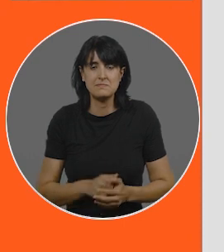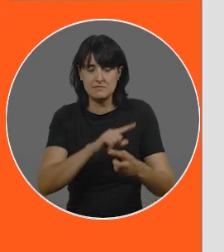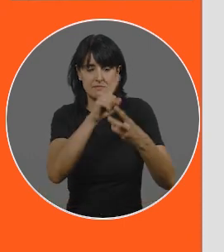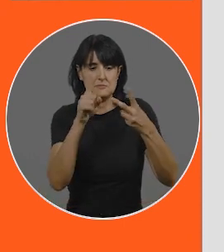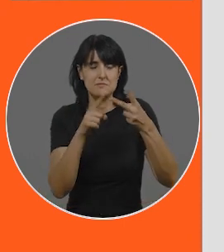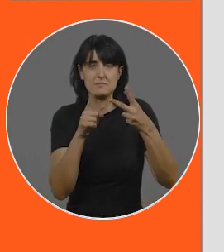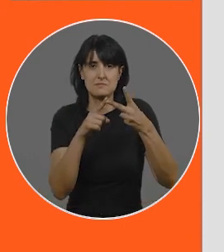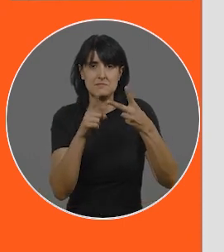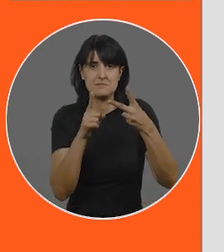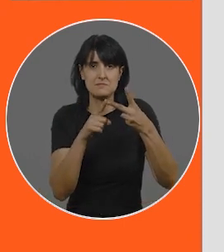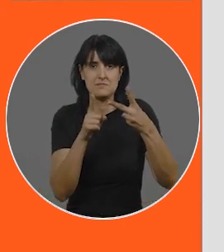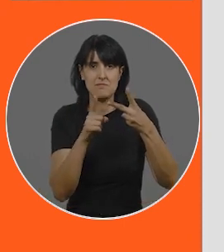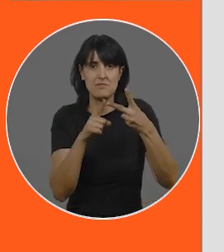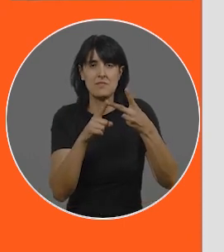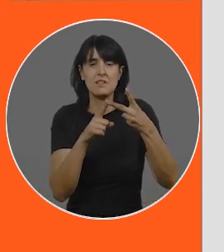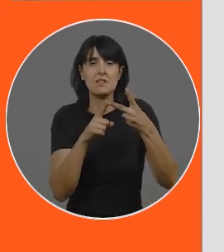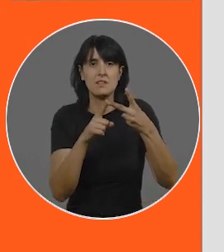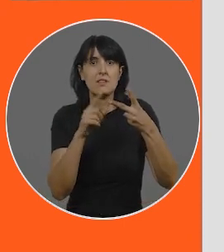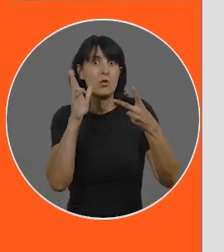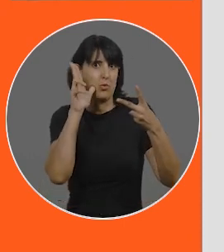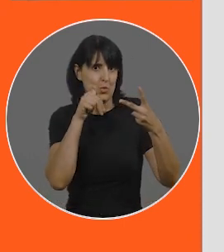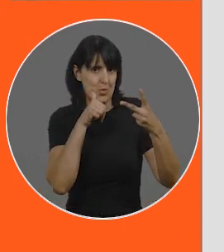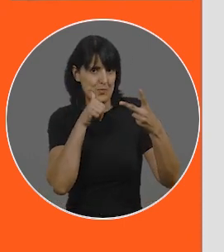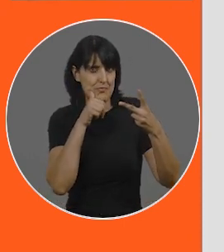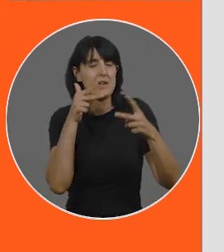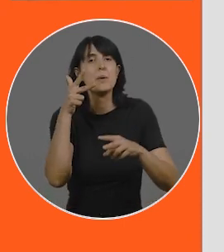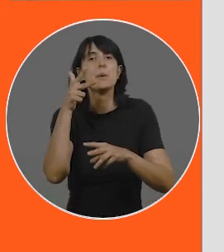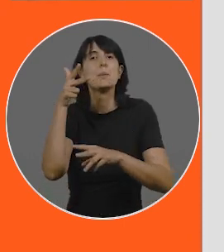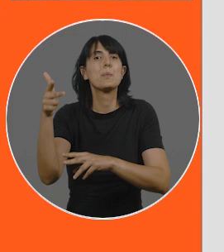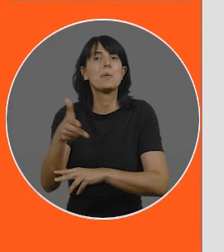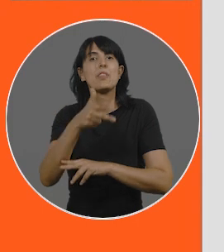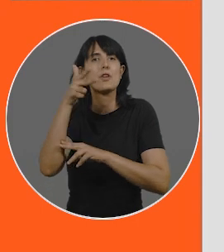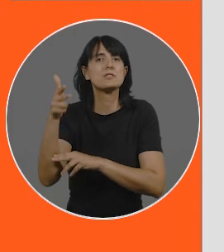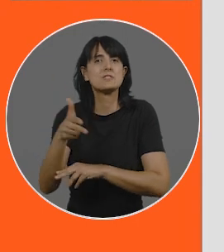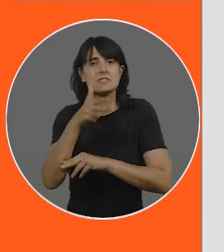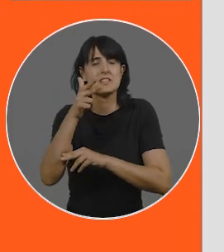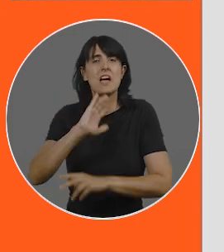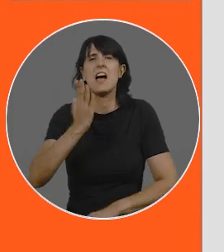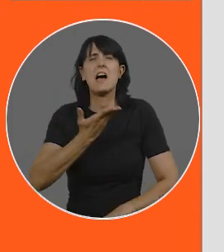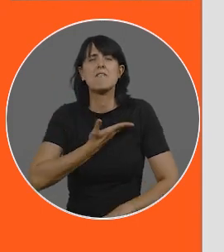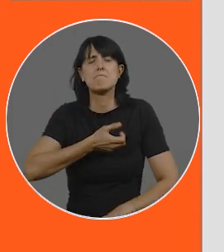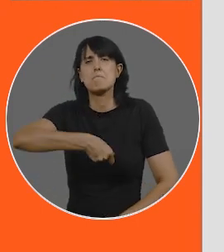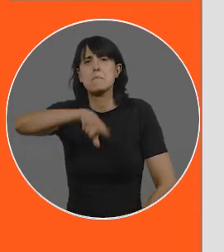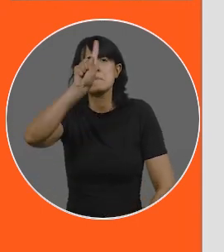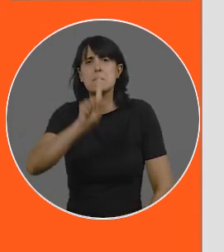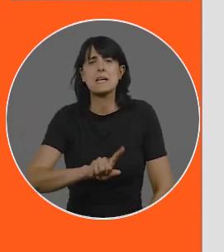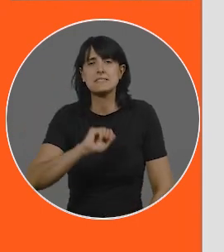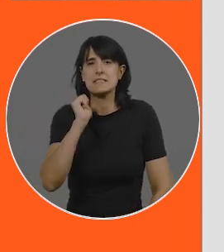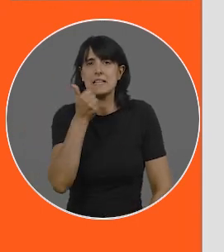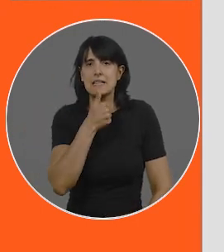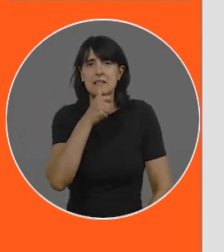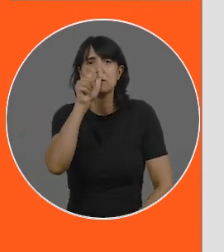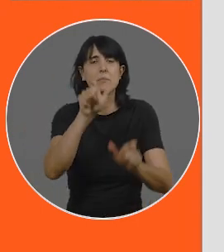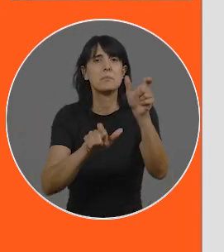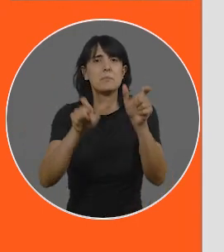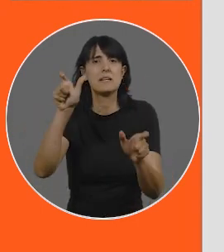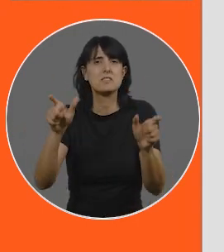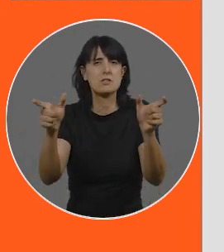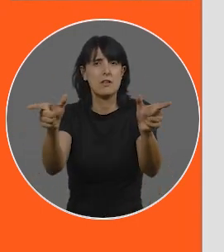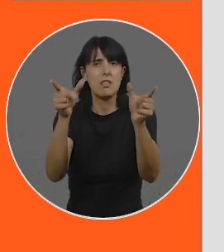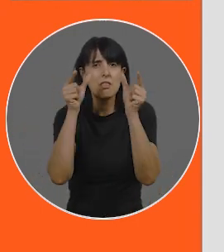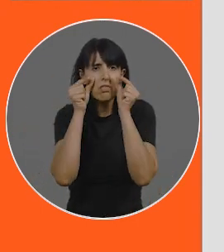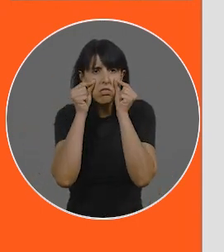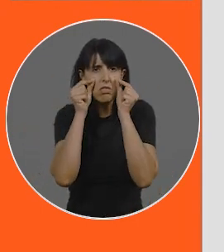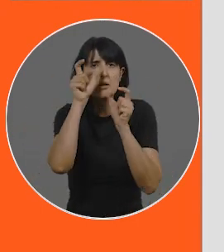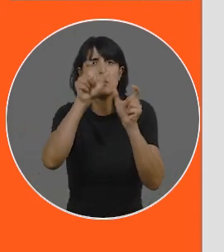Segon punt de dolor, els vídeos. a qui pot afectar més? Doncs evidentment a les persones que tenen